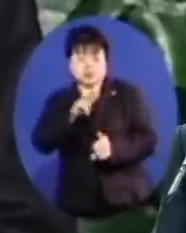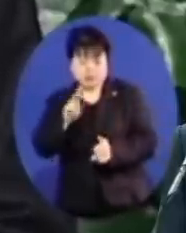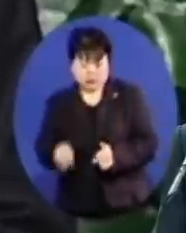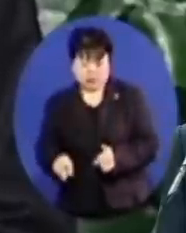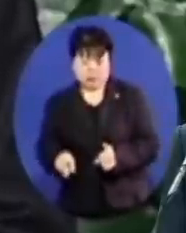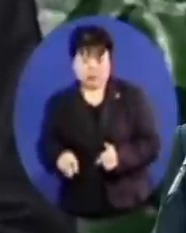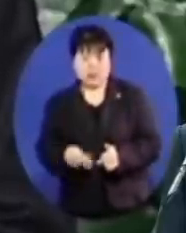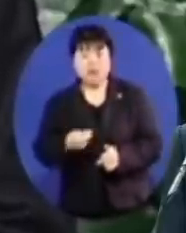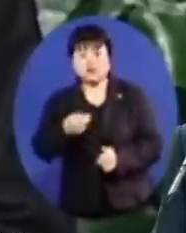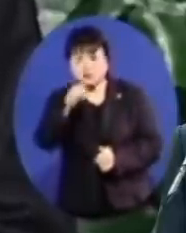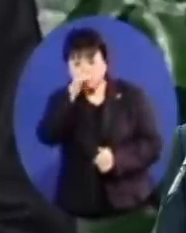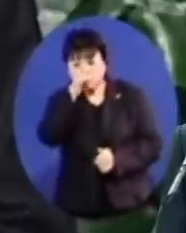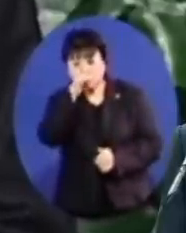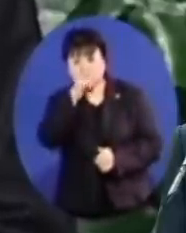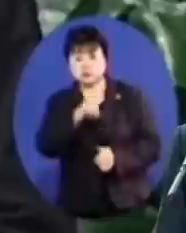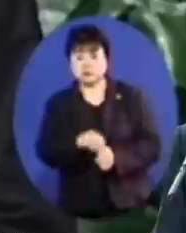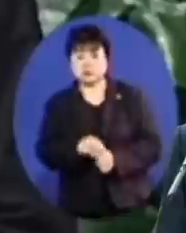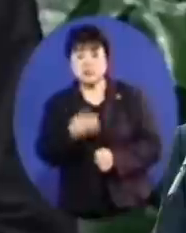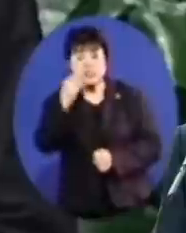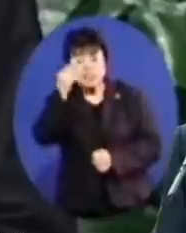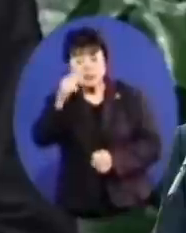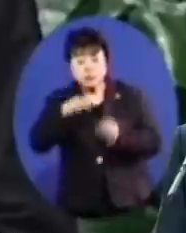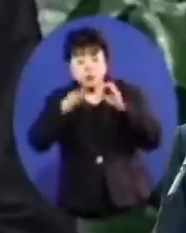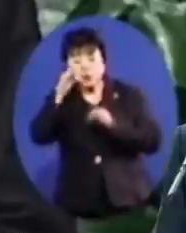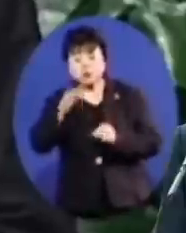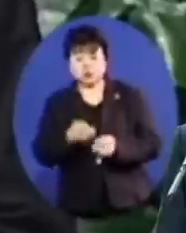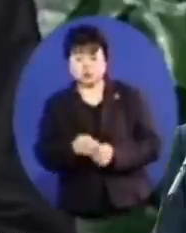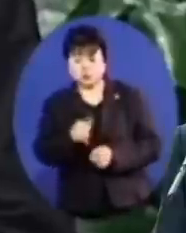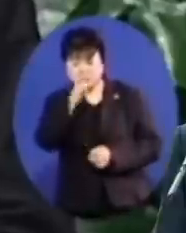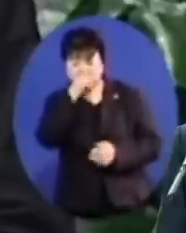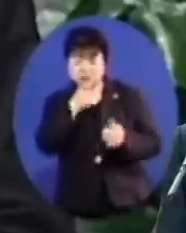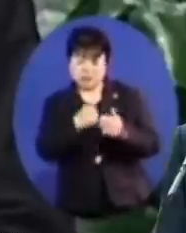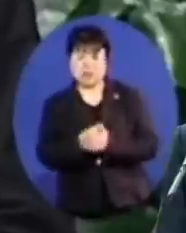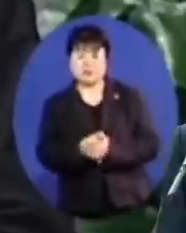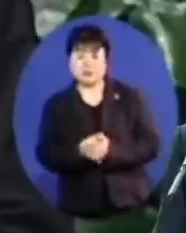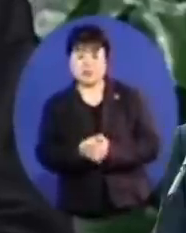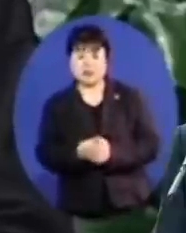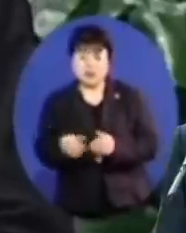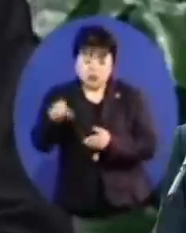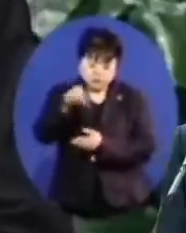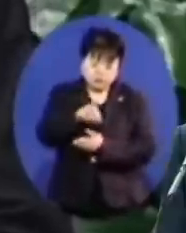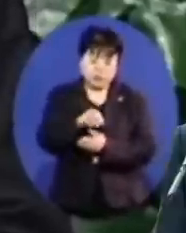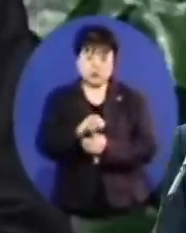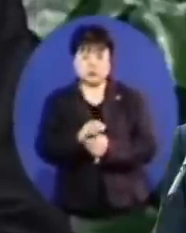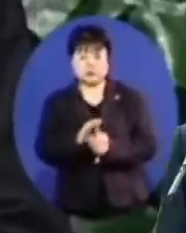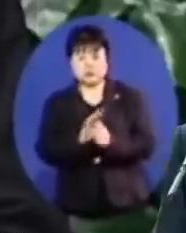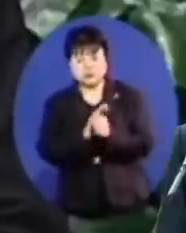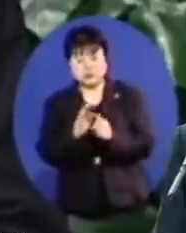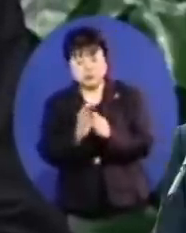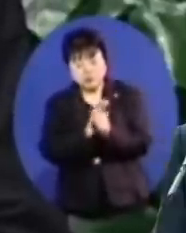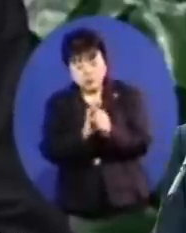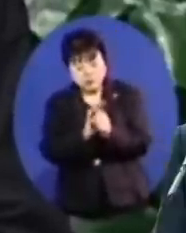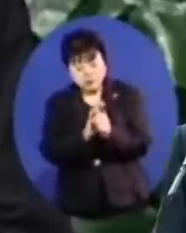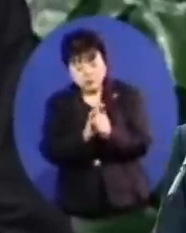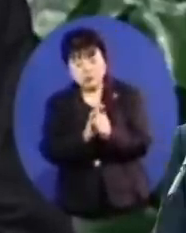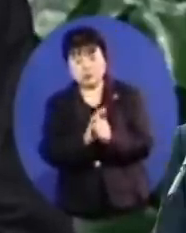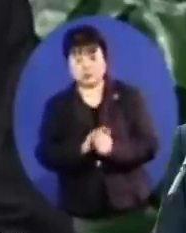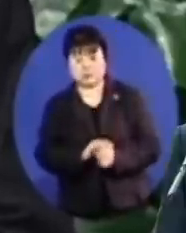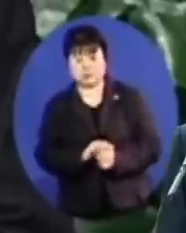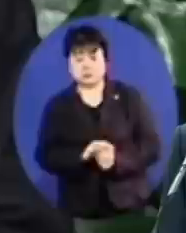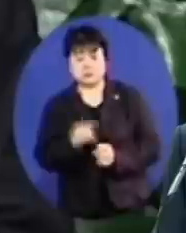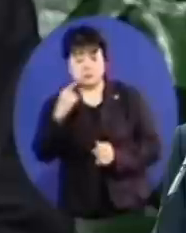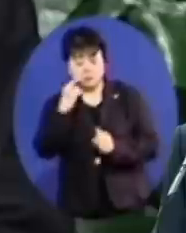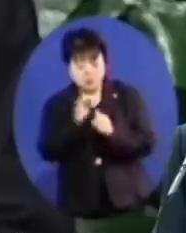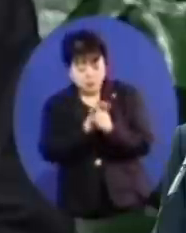그가 가지고 있는 것이란 기름과 포도주가 없으므로 포도주를 부어서 소독을 하고 기름을